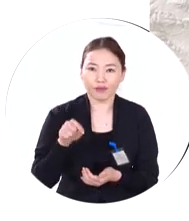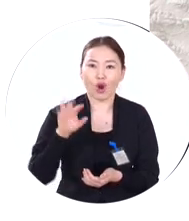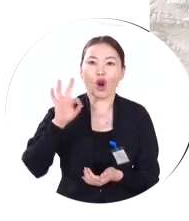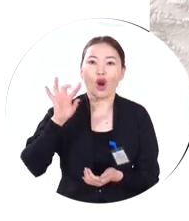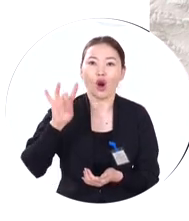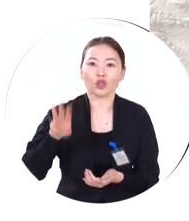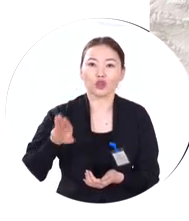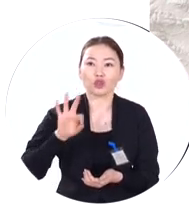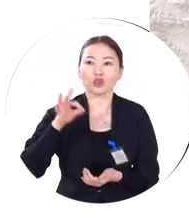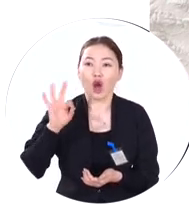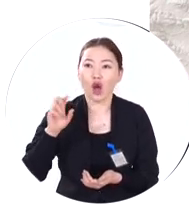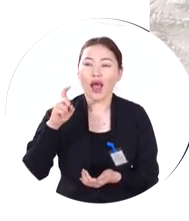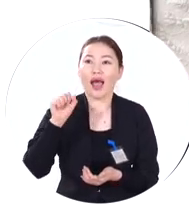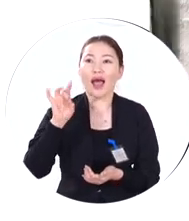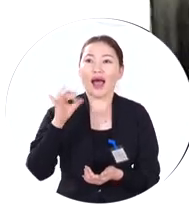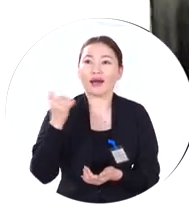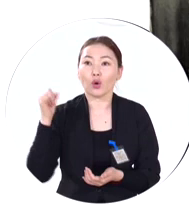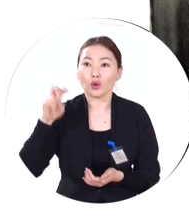харьяалуулан захируулжээ.